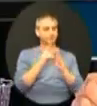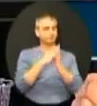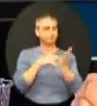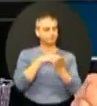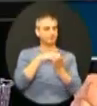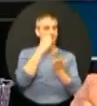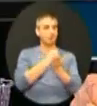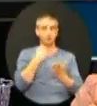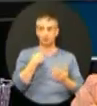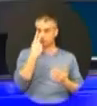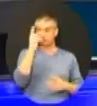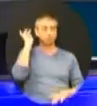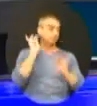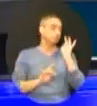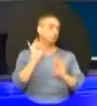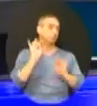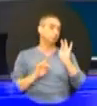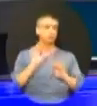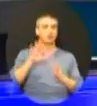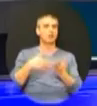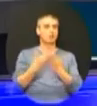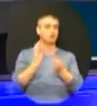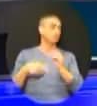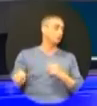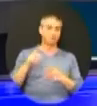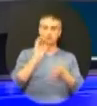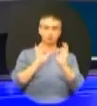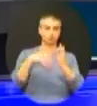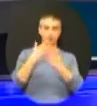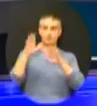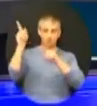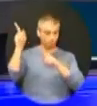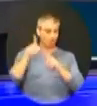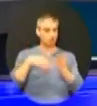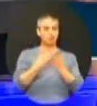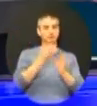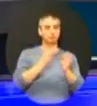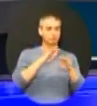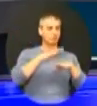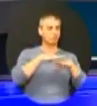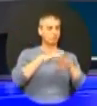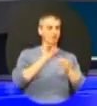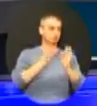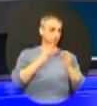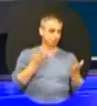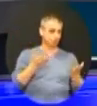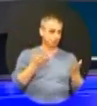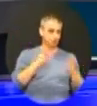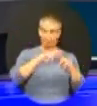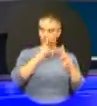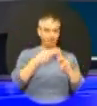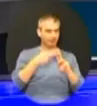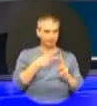ההסדרה אנחנו רואים התנגדות רבתי של היעוץ המשפטי מהייעוץ המשפטי לממשלה דרך יועצים משפטיים ומומחי משפט